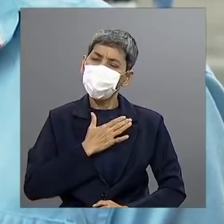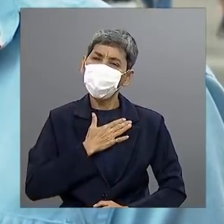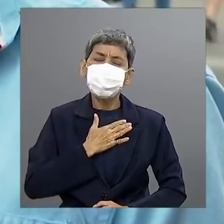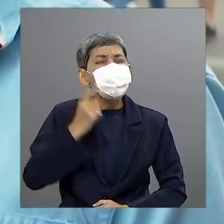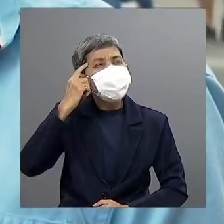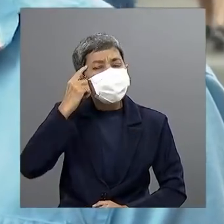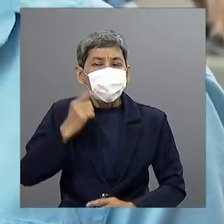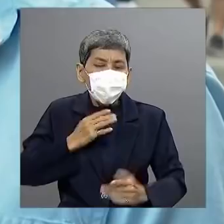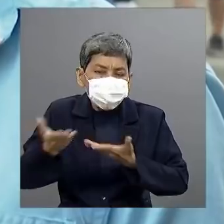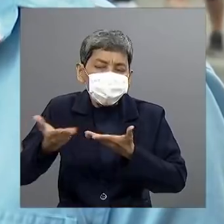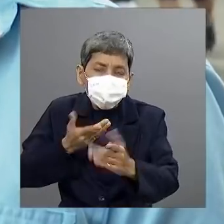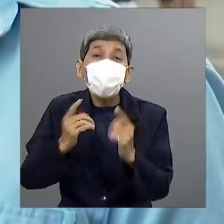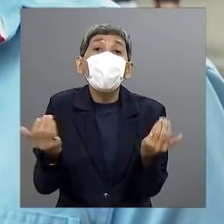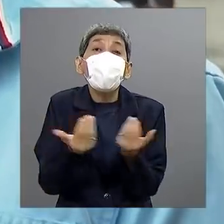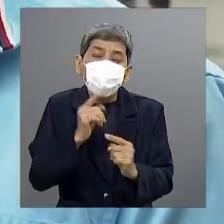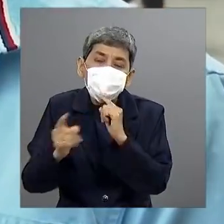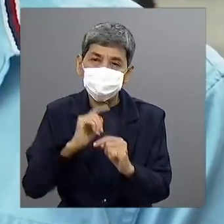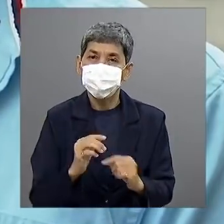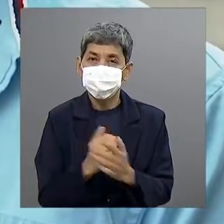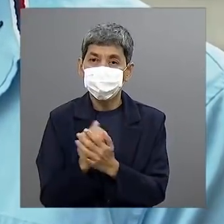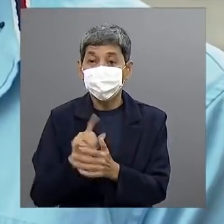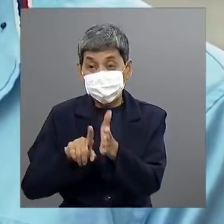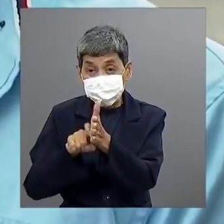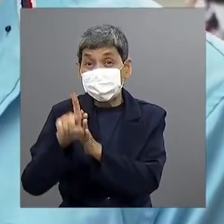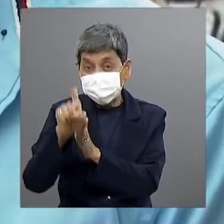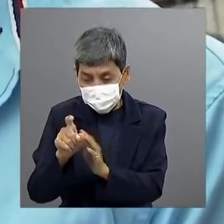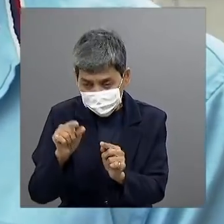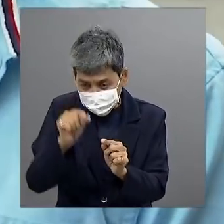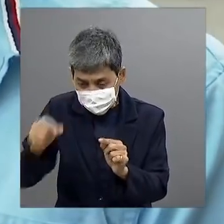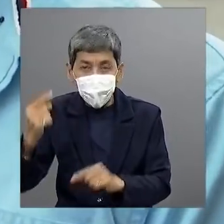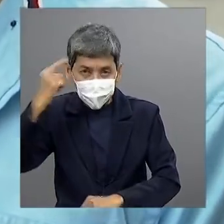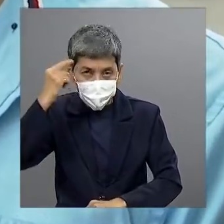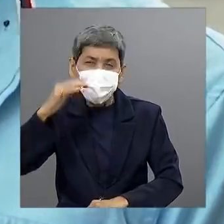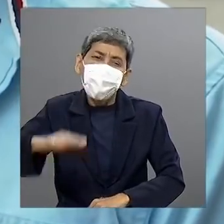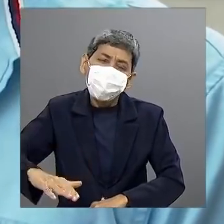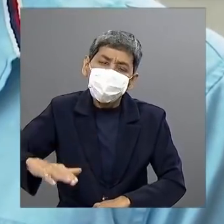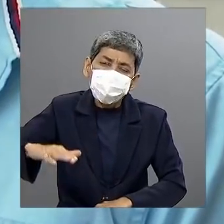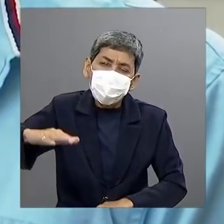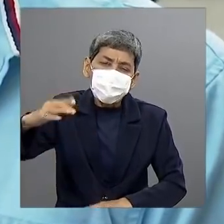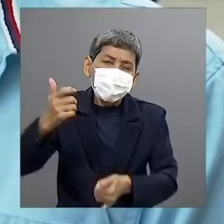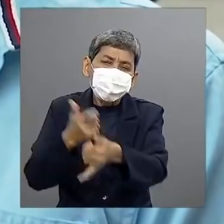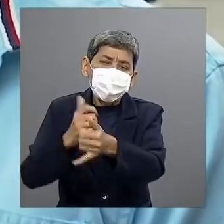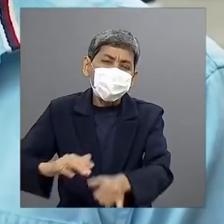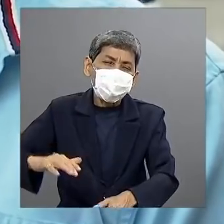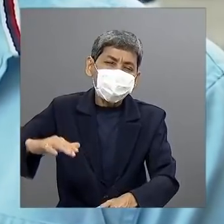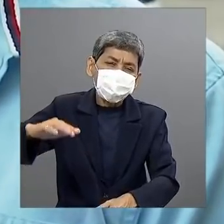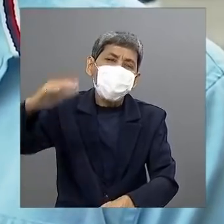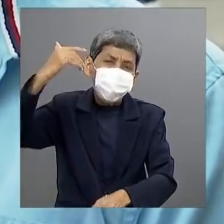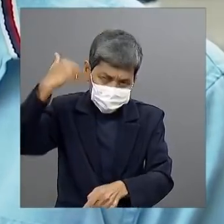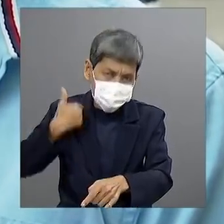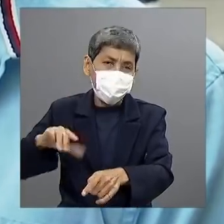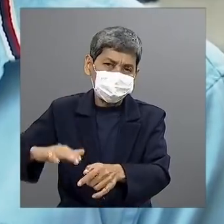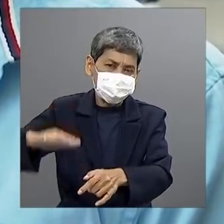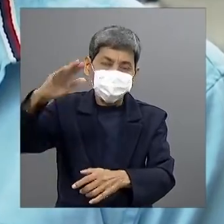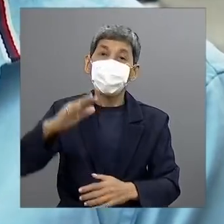กว่าอย่างวัคซีนเชื้อตายเนี่ยคือเขาก็ได้รับมาตั้งแต่สมัยที่เขายังเป็นเด็กซึ่งเด็กทุกคนได้รับอยู่แล้วนะเรื่องอย่างการฉีด